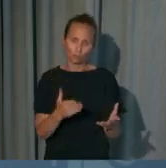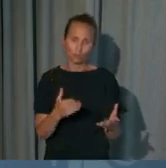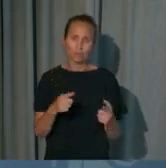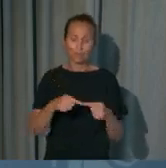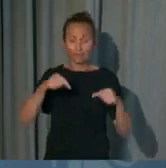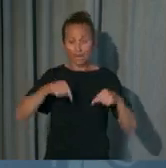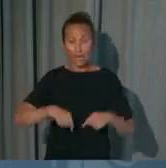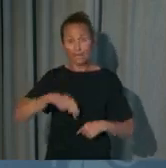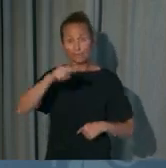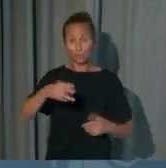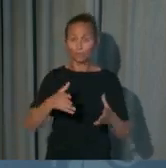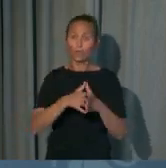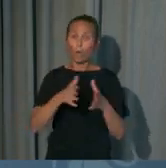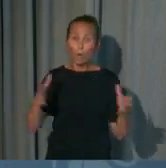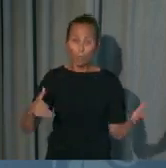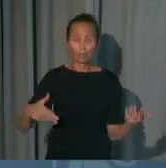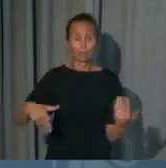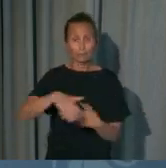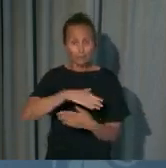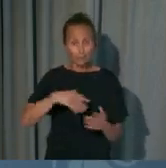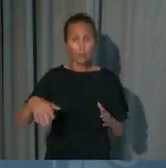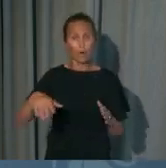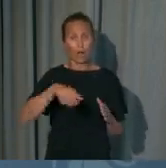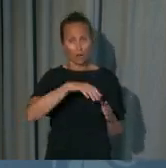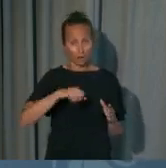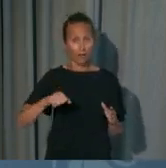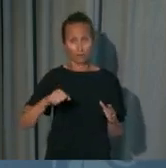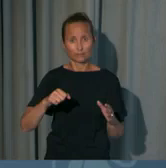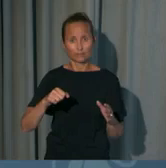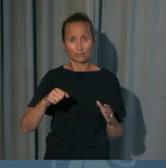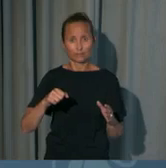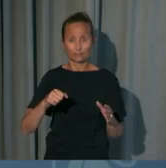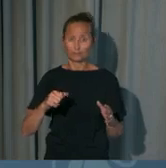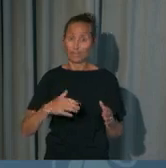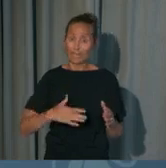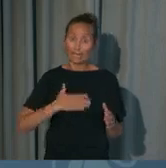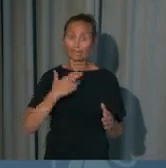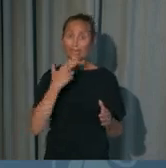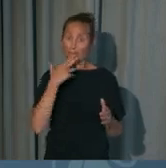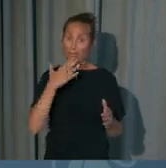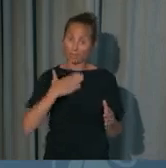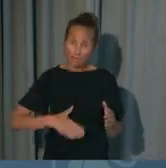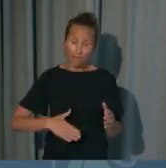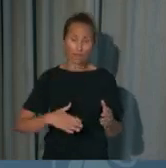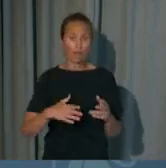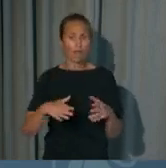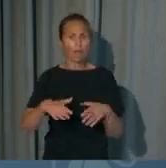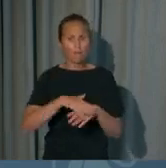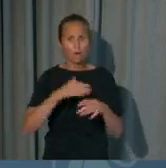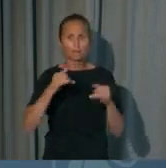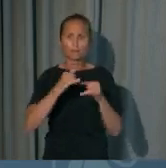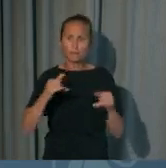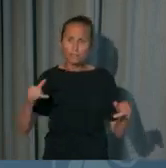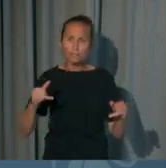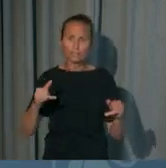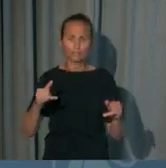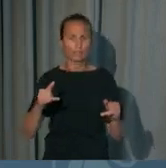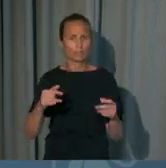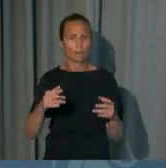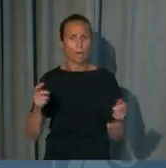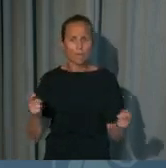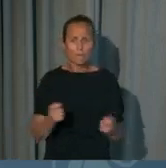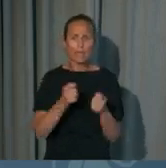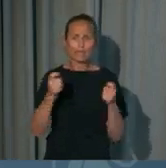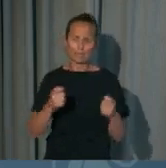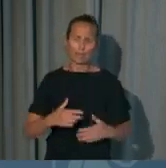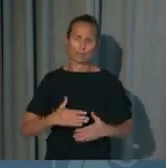Men her i Norge vi et åpent samfunn hvor alle skal kunne elske hvem de vil, føle seg fri og